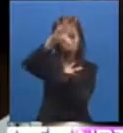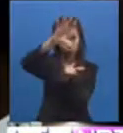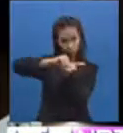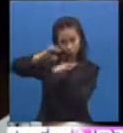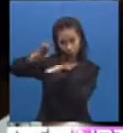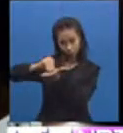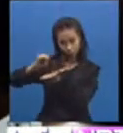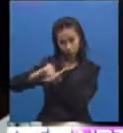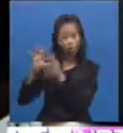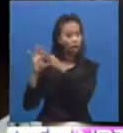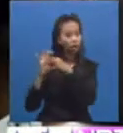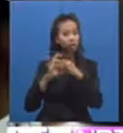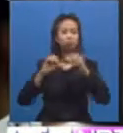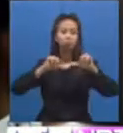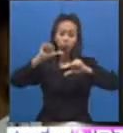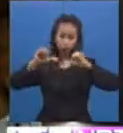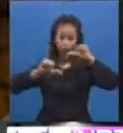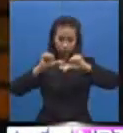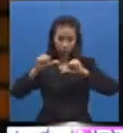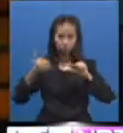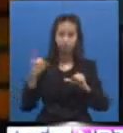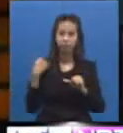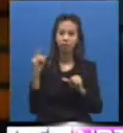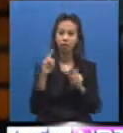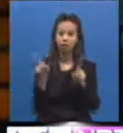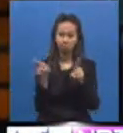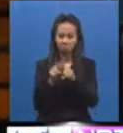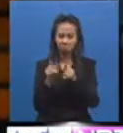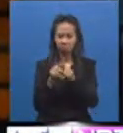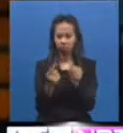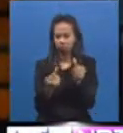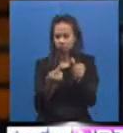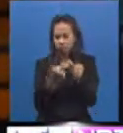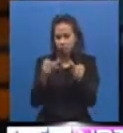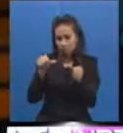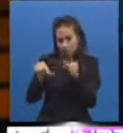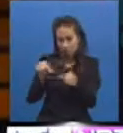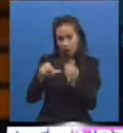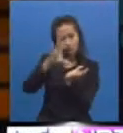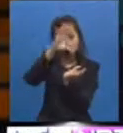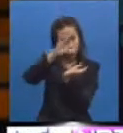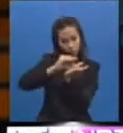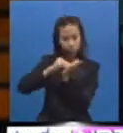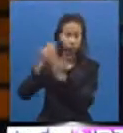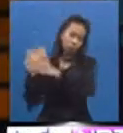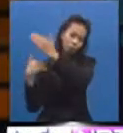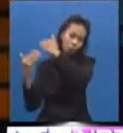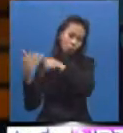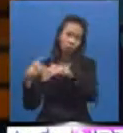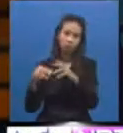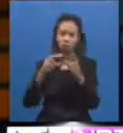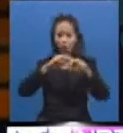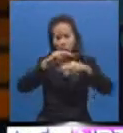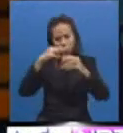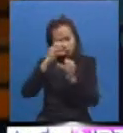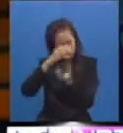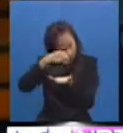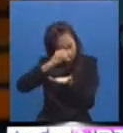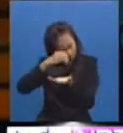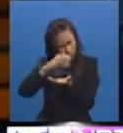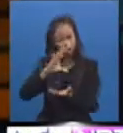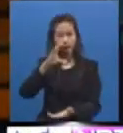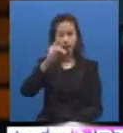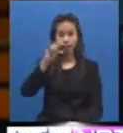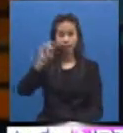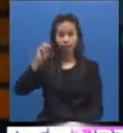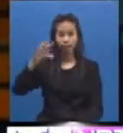วิทยาศาสตร์อื่นๆได้แก่การตรวจลายนิ้วมือแฝงในการทำข้อมูลประวัติการตรวจ DNA เพื่อหาความเชื่อมโยงกับคน